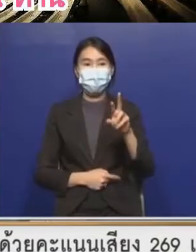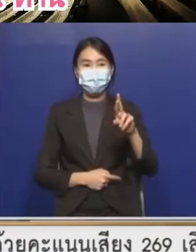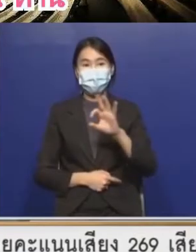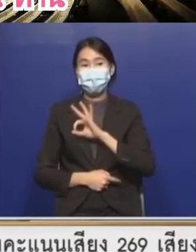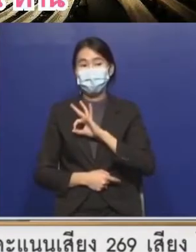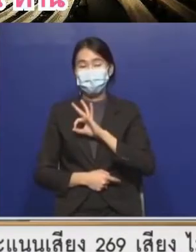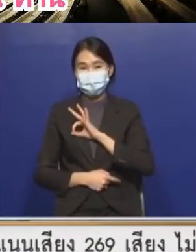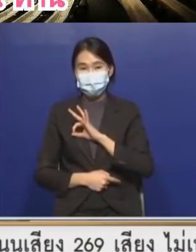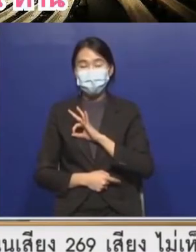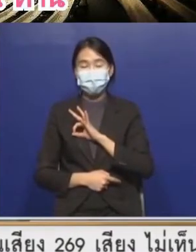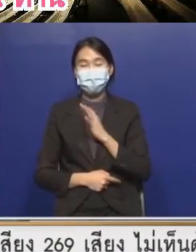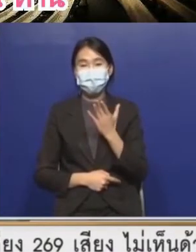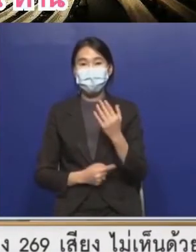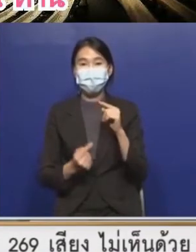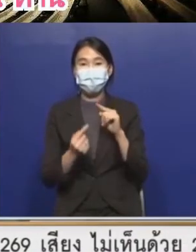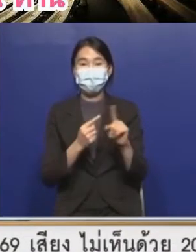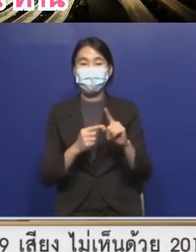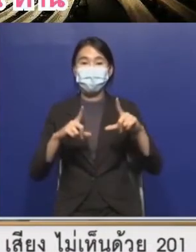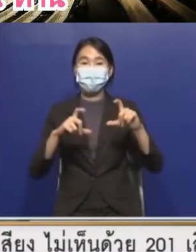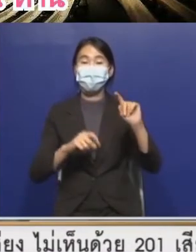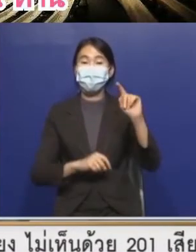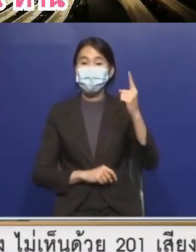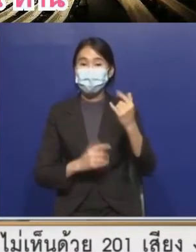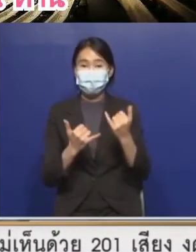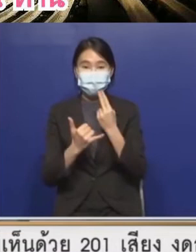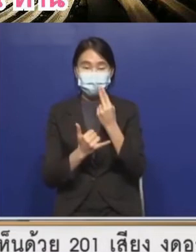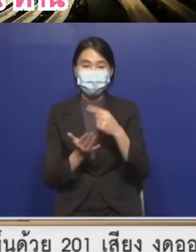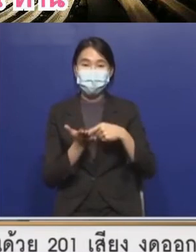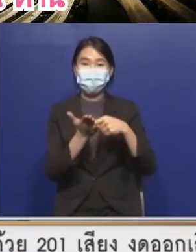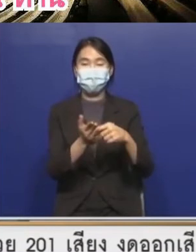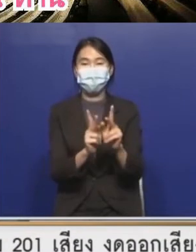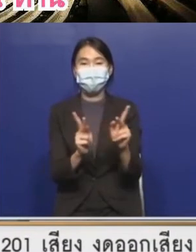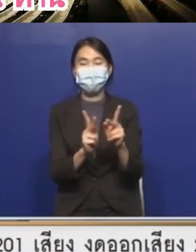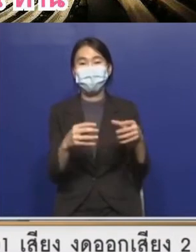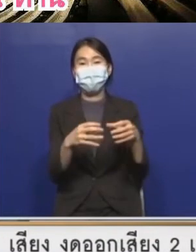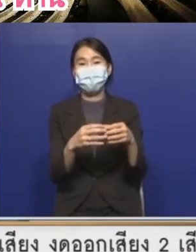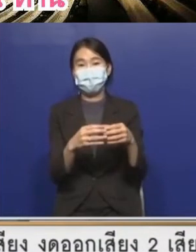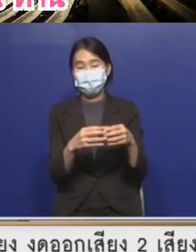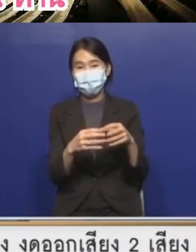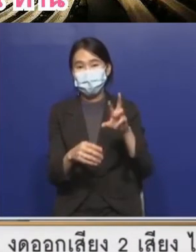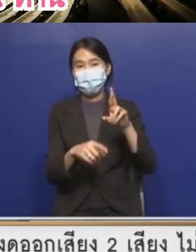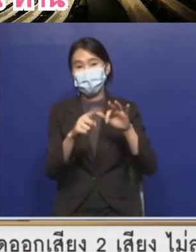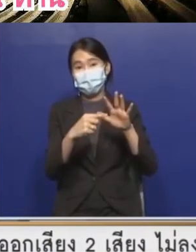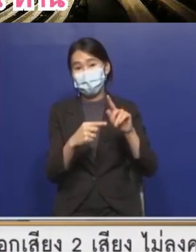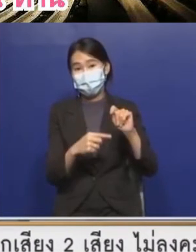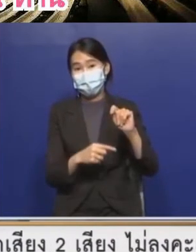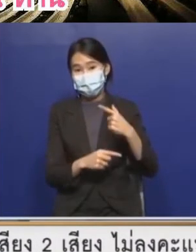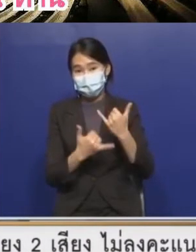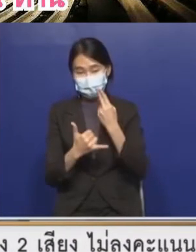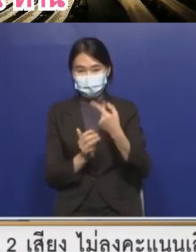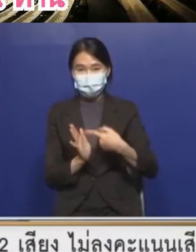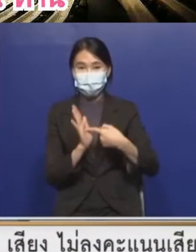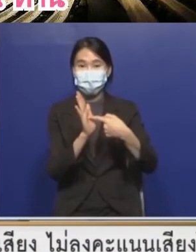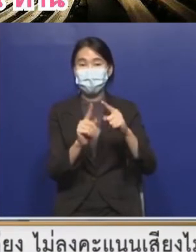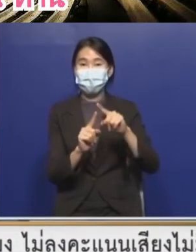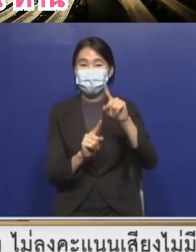ภาผู้แทนราษฎรบัญชีรายชื่อพรรคเศรษฐกิจใหม่ขออนุญาตเสนอรายชื่อกรรมาธิการตามสัดส่วนของพรรคเศรษฐกิจใหม่จำนวน1ท่านครับ